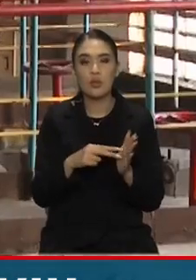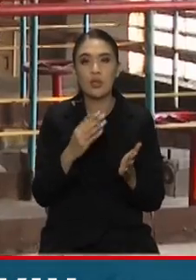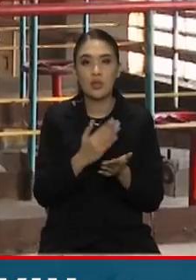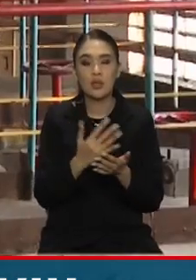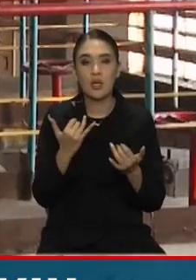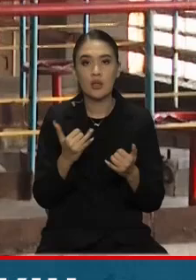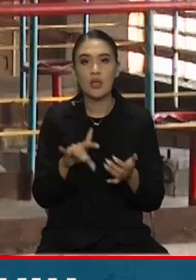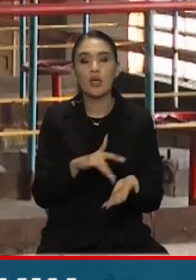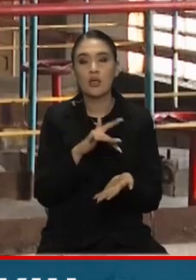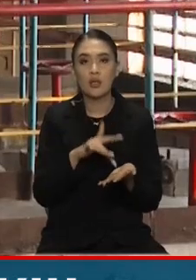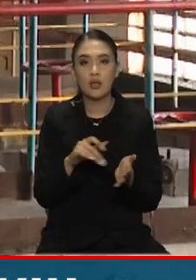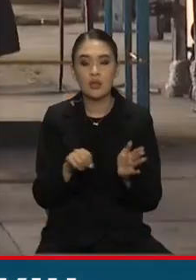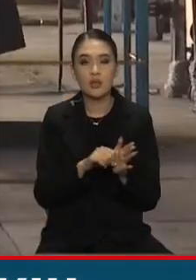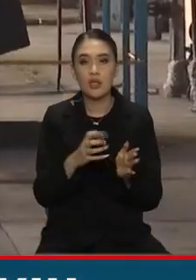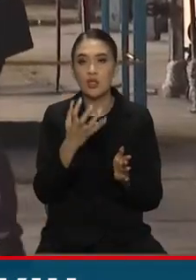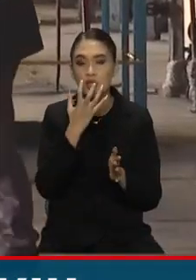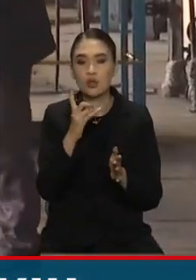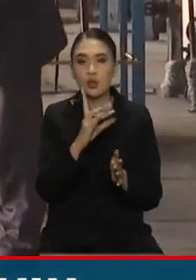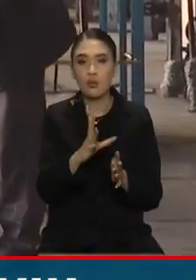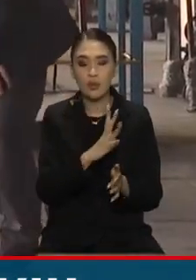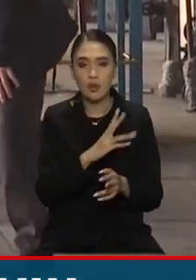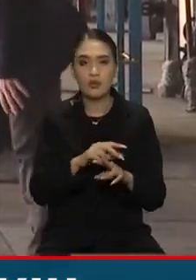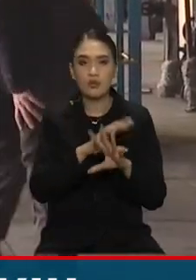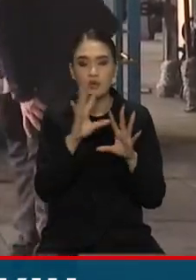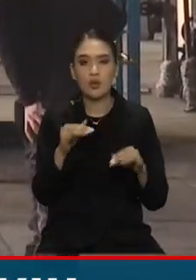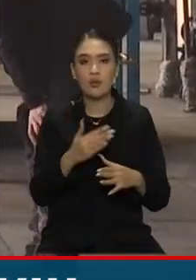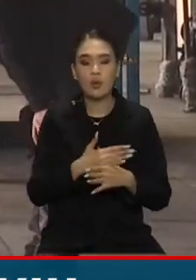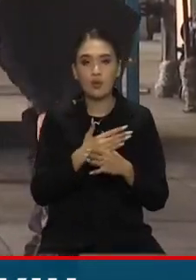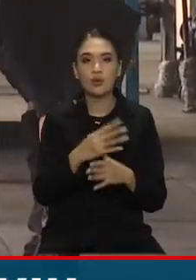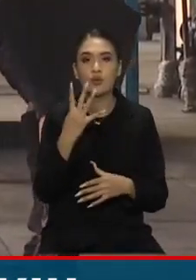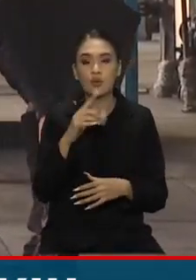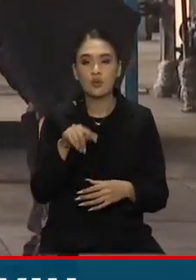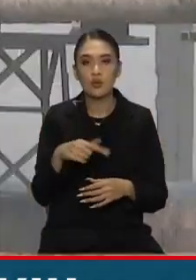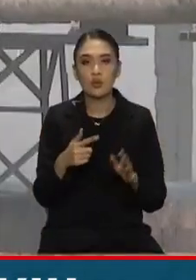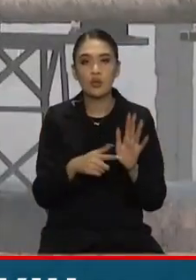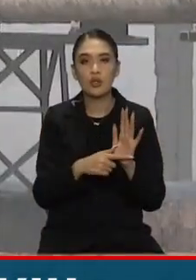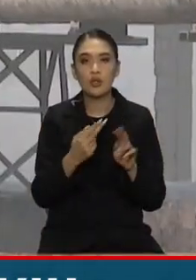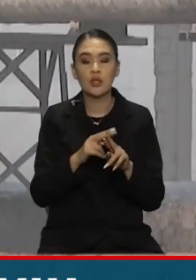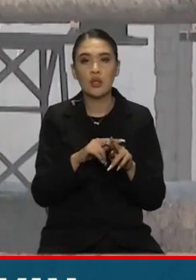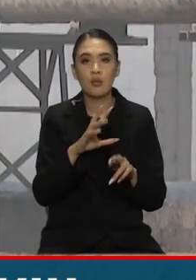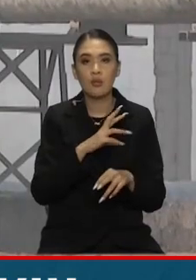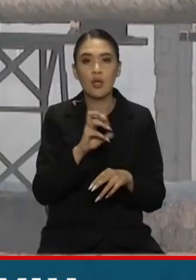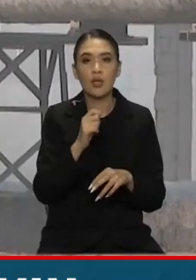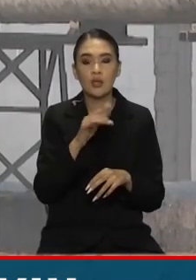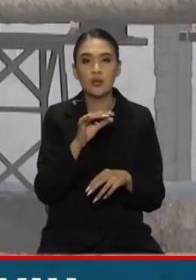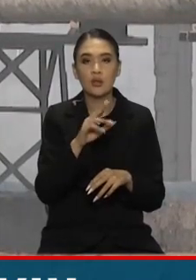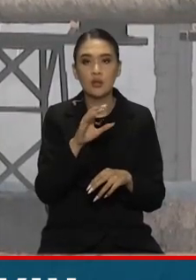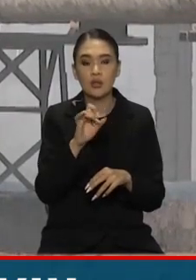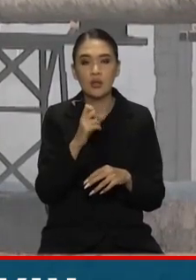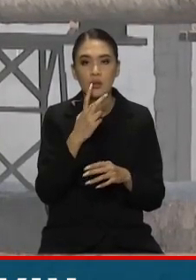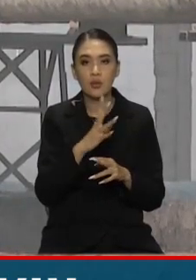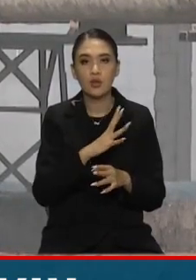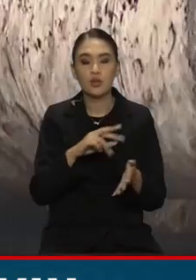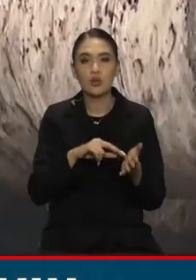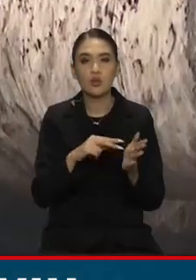қаланы қыста жылусыз қалдырмау үшін бүкіл күш жұмсалған. 4,7 шақырым жылу магистралы ауыстырылған. Мердігер жоспарға